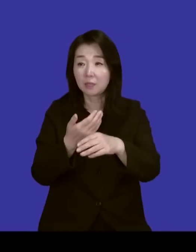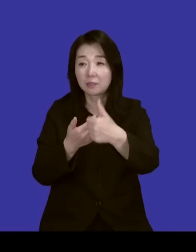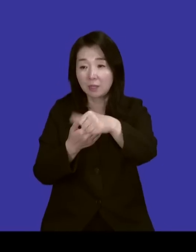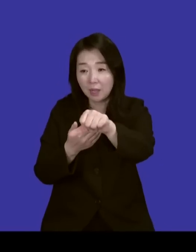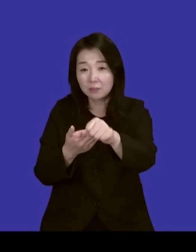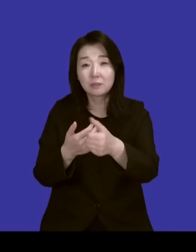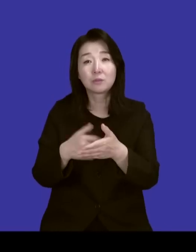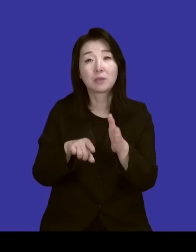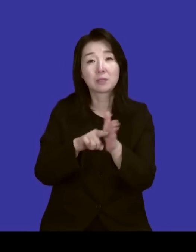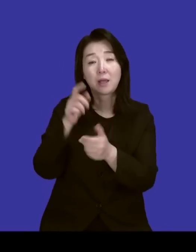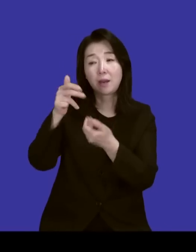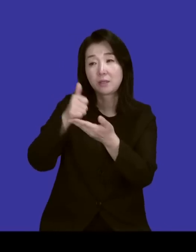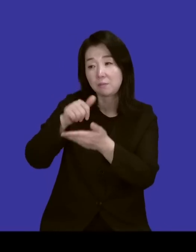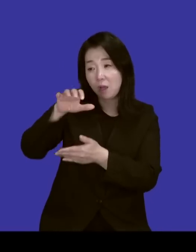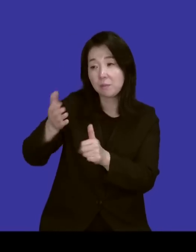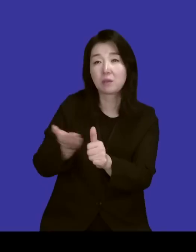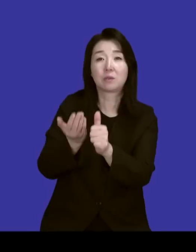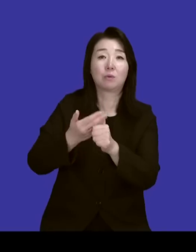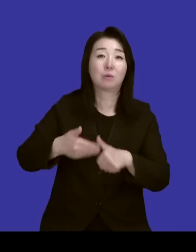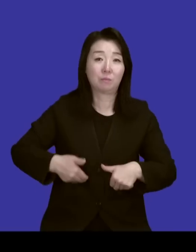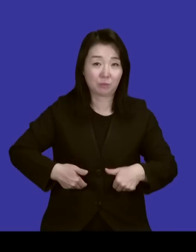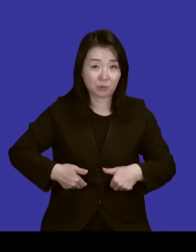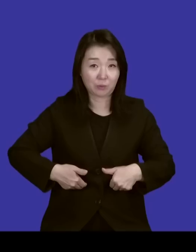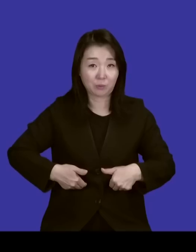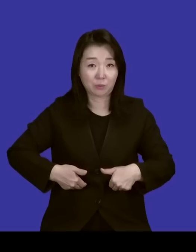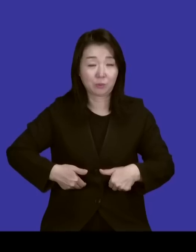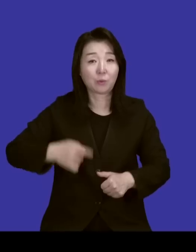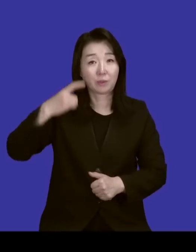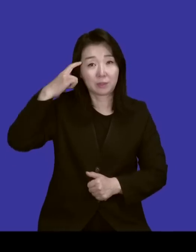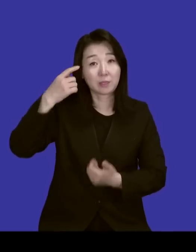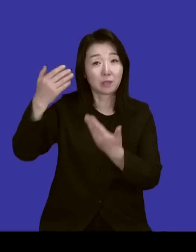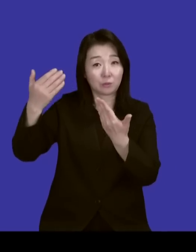하나님 앞에 키워야겠다는 그런 생각을 주시더라고요.